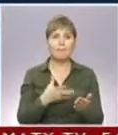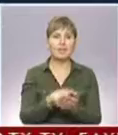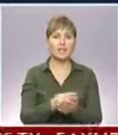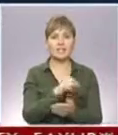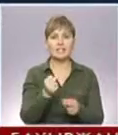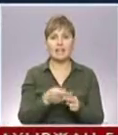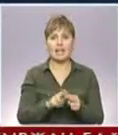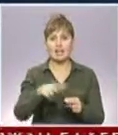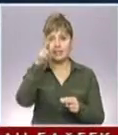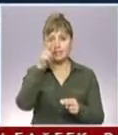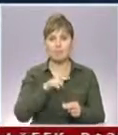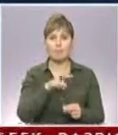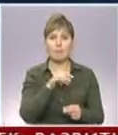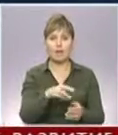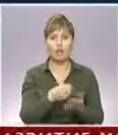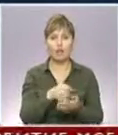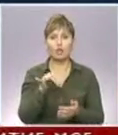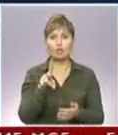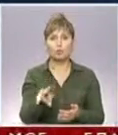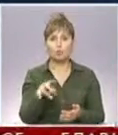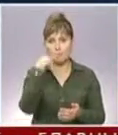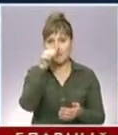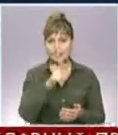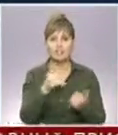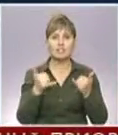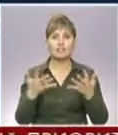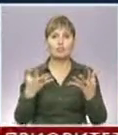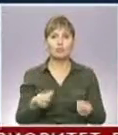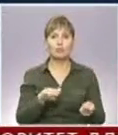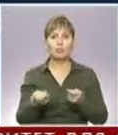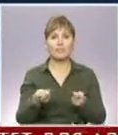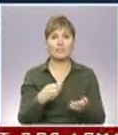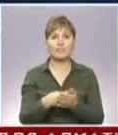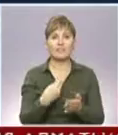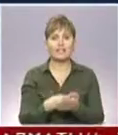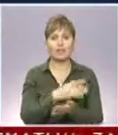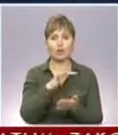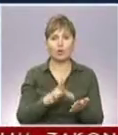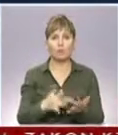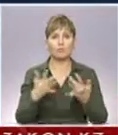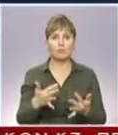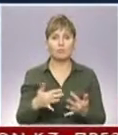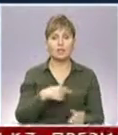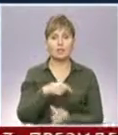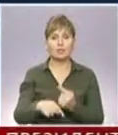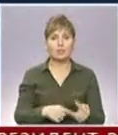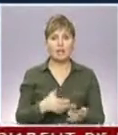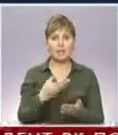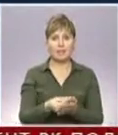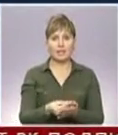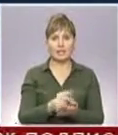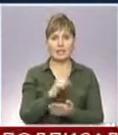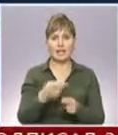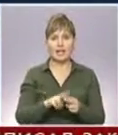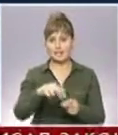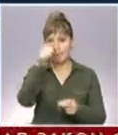вот эти вот 3 месяца с марта по июнь месяц. И на сегодняшний день управление финансов города требует с предпринимателей оплаты за